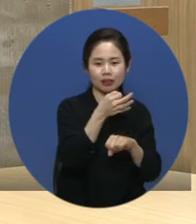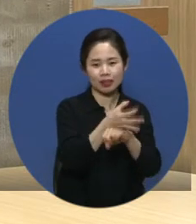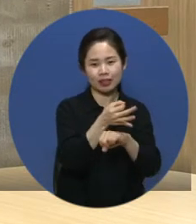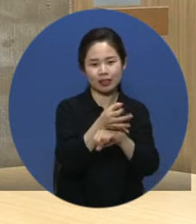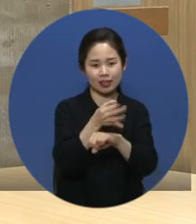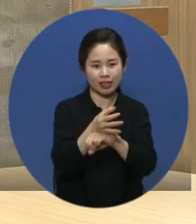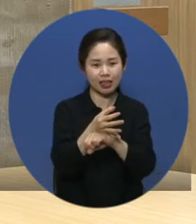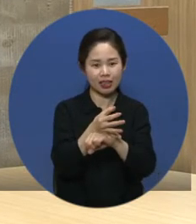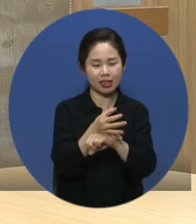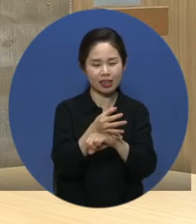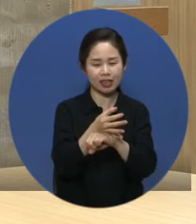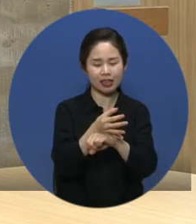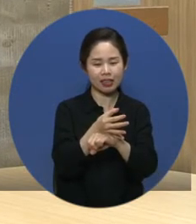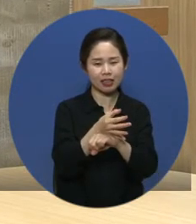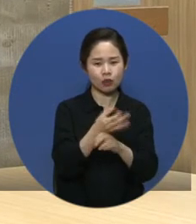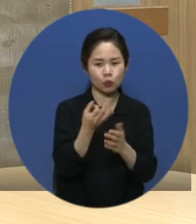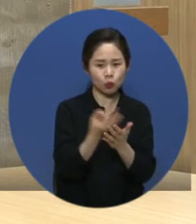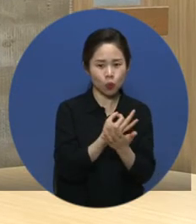전체